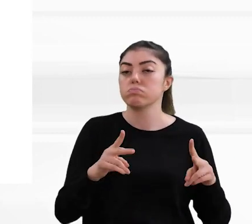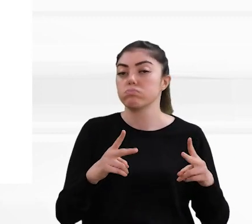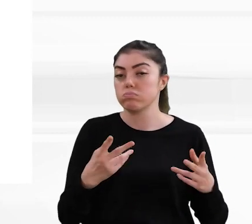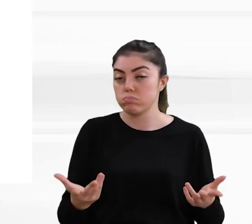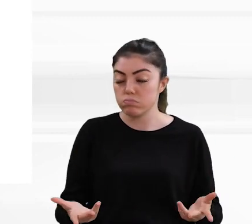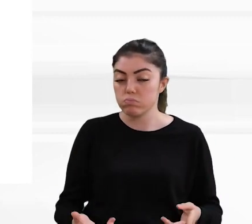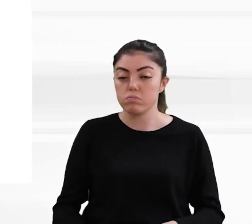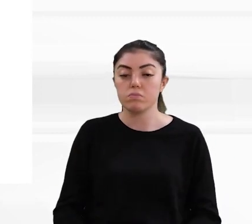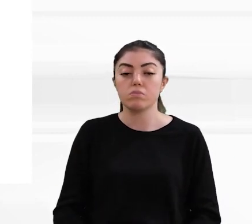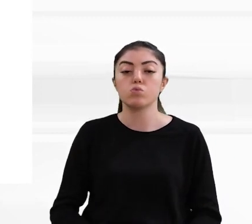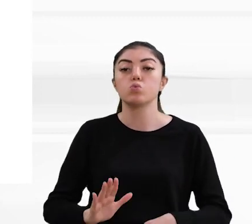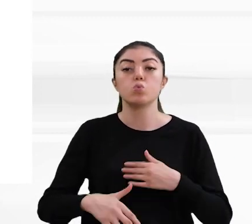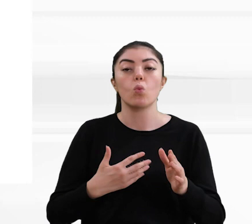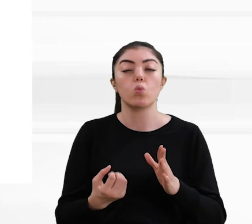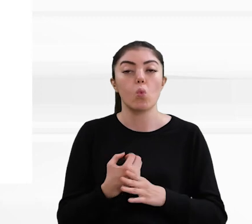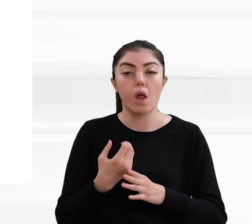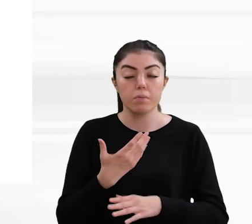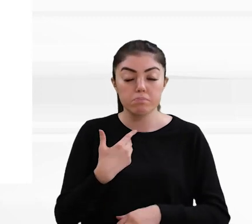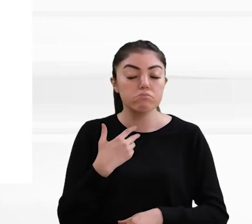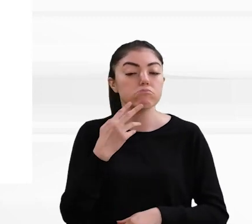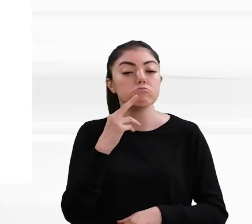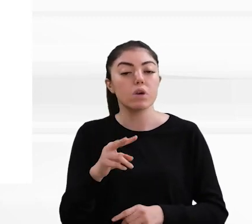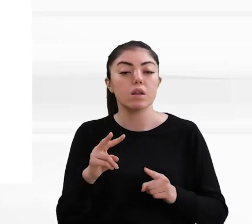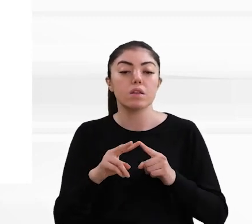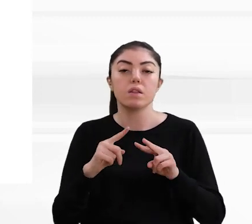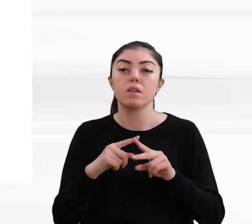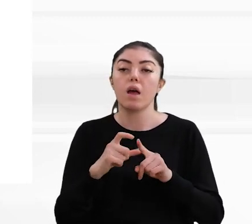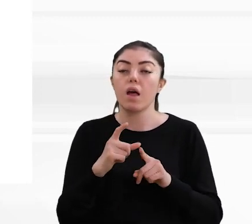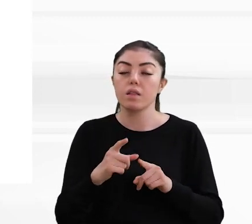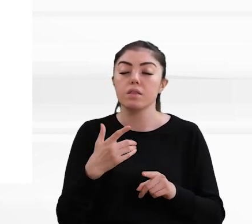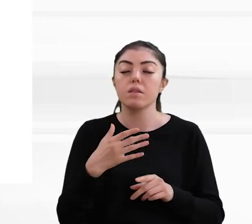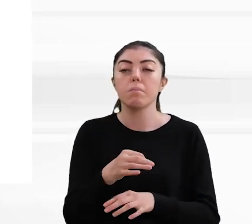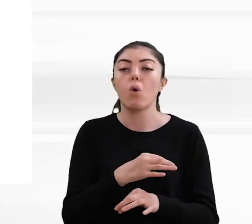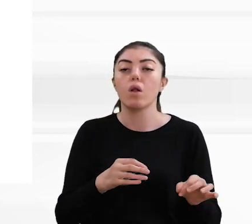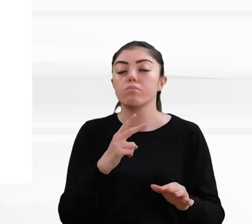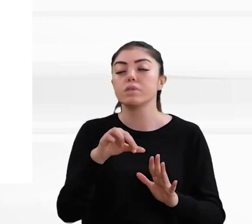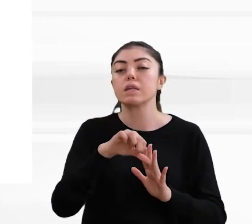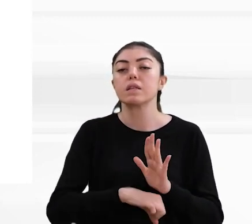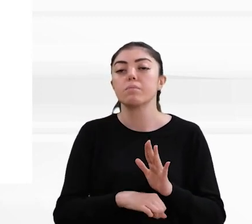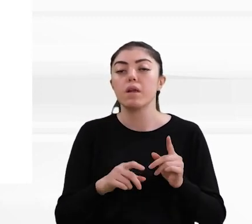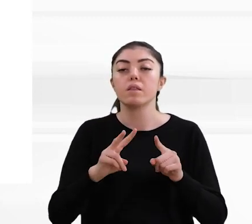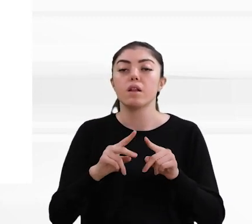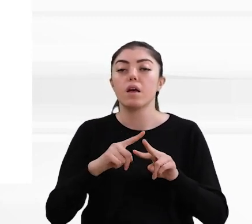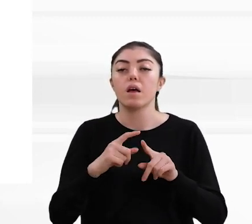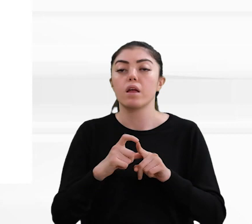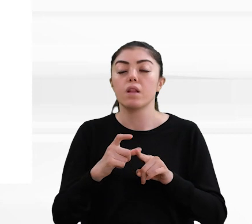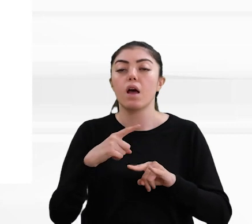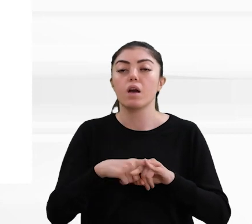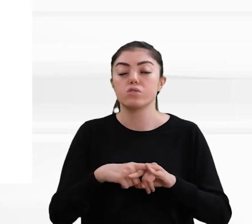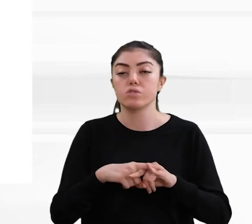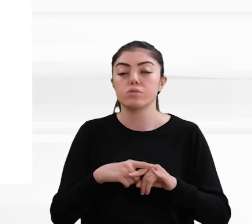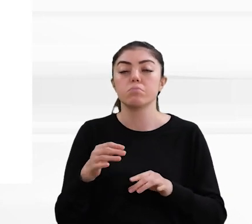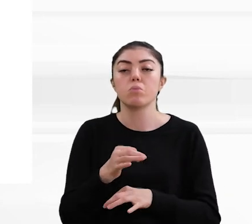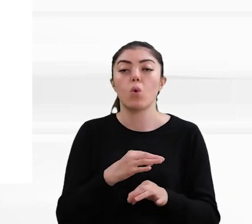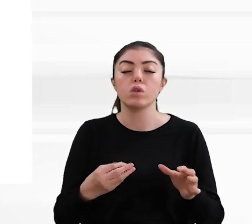Az önce hocam sonra üretimi ve baktığımızda nad molekül indirgenmesi nadan nadcc